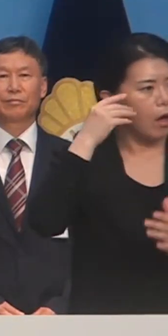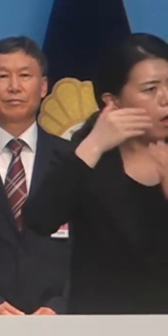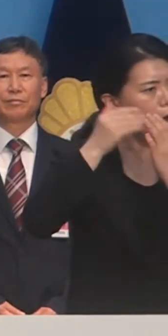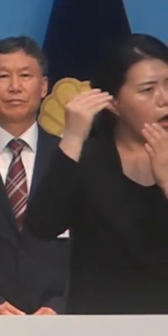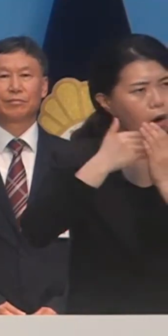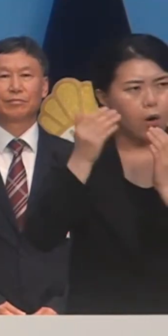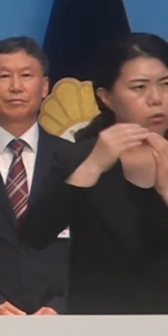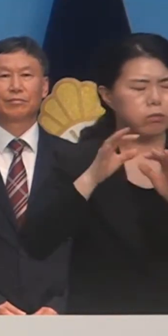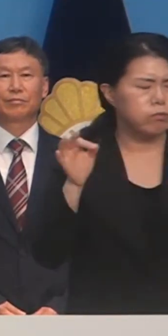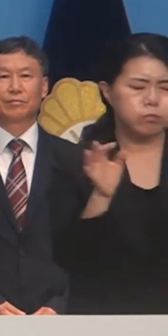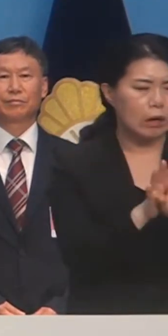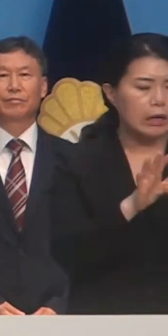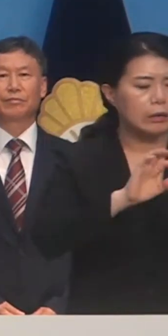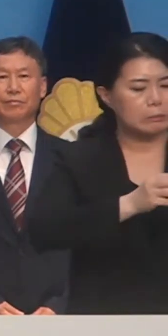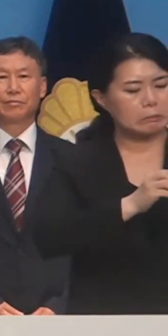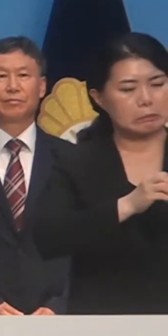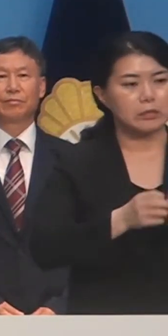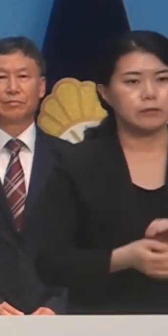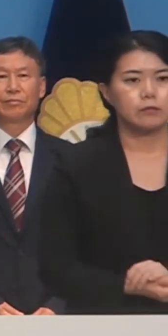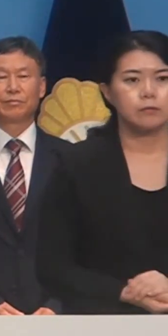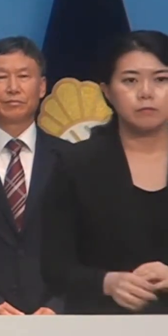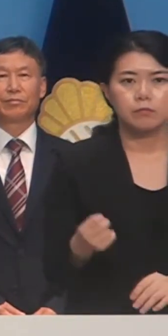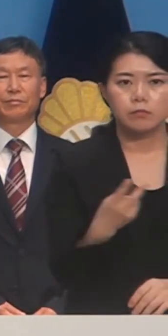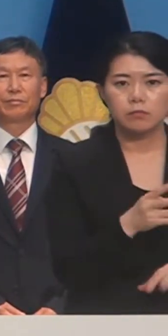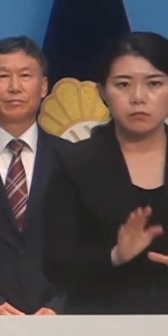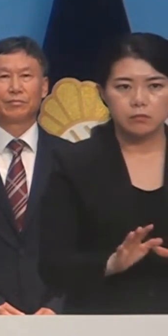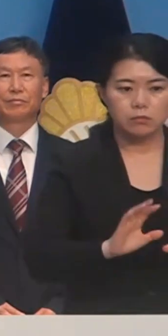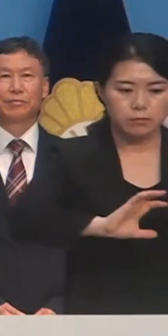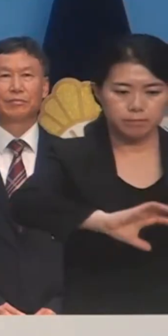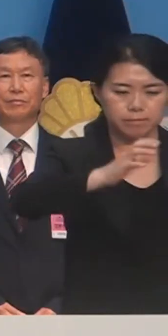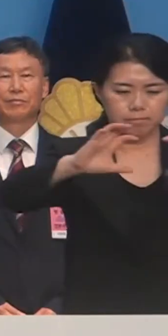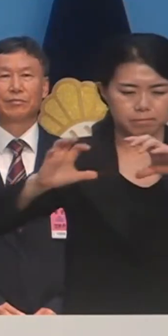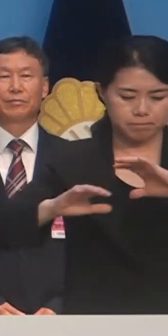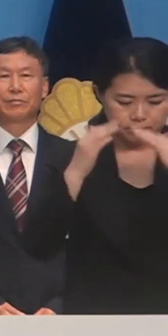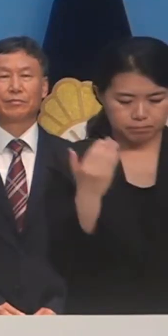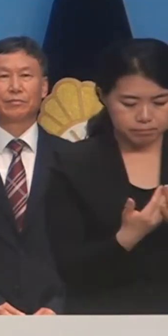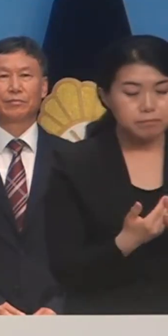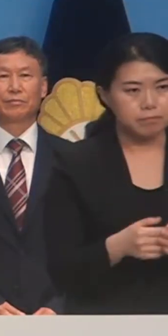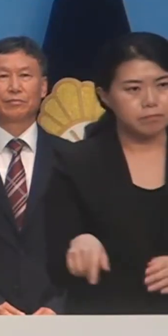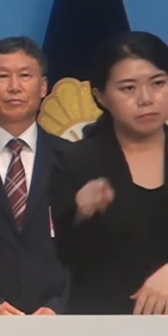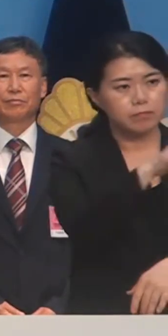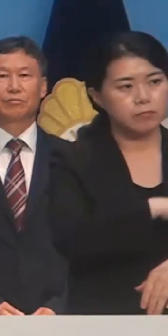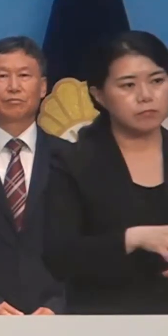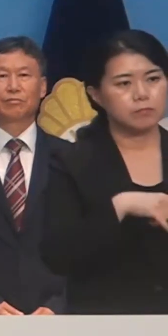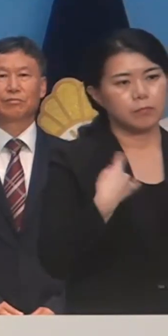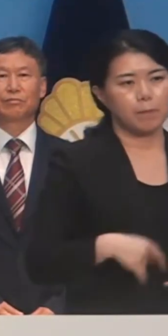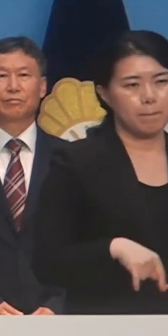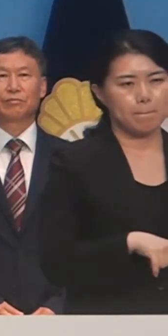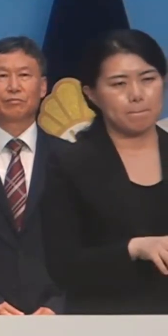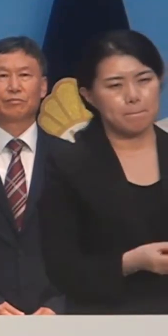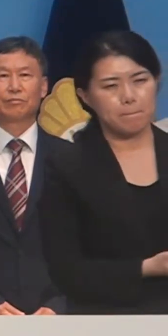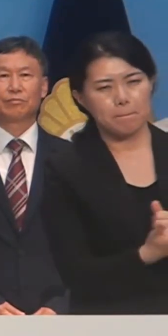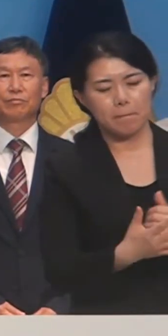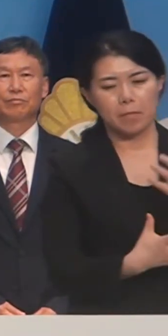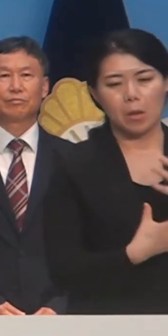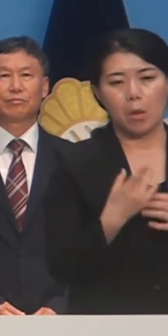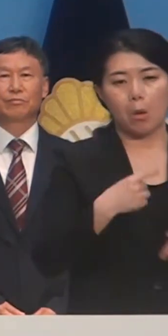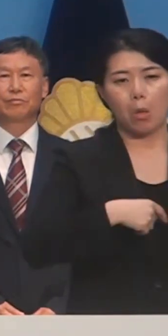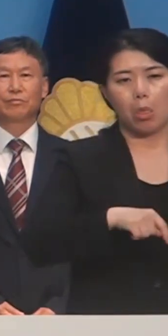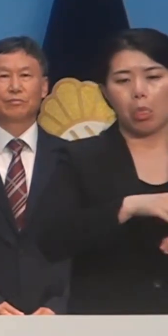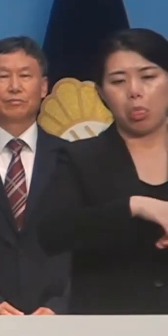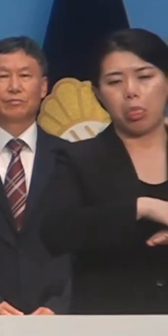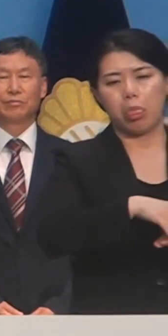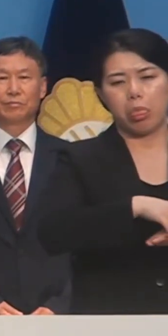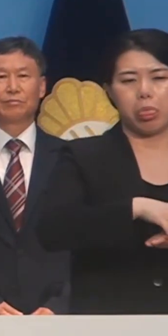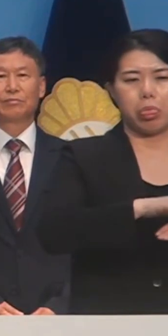초월하는 수준으로 교묘하게 치하해왔고 이미 전 세계 모든 국가들은 중공의 치밀한 통일전선 공작의